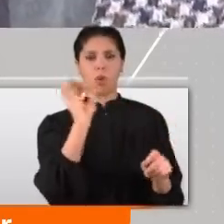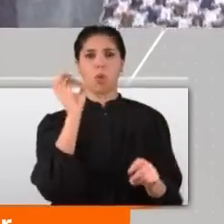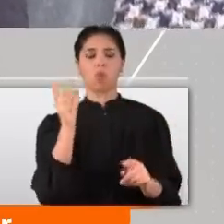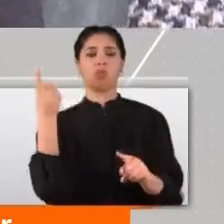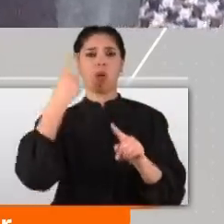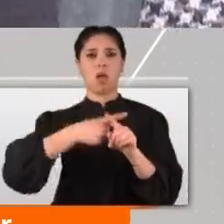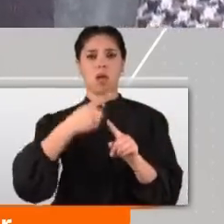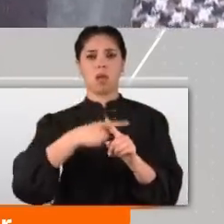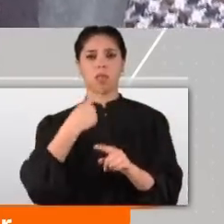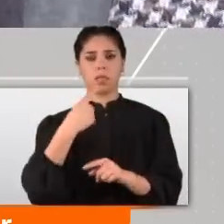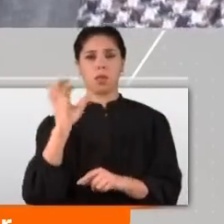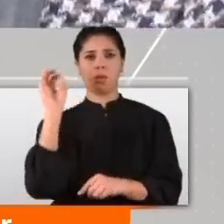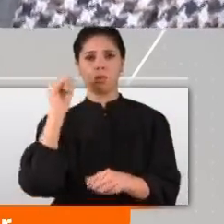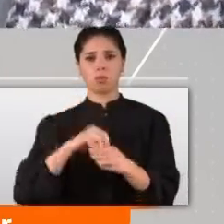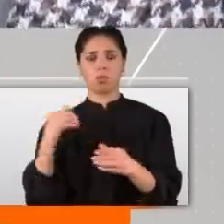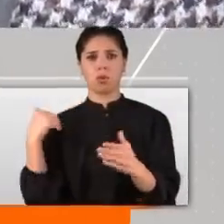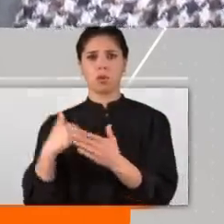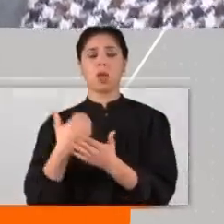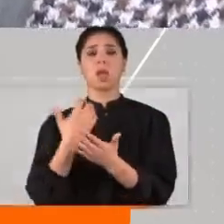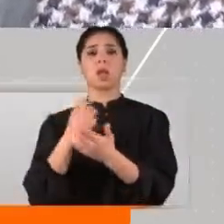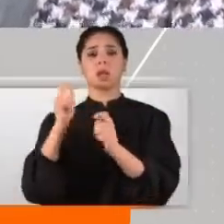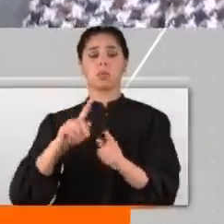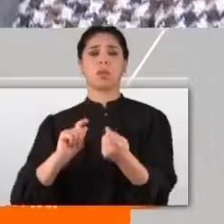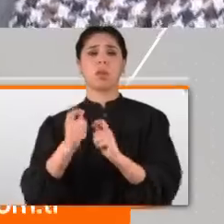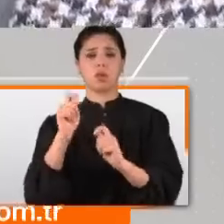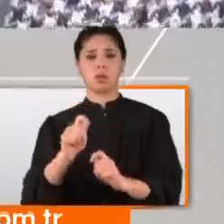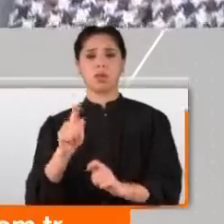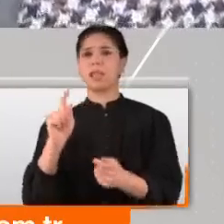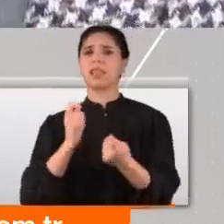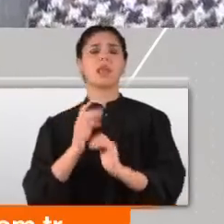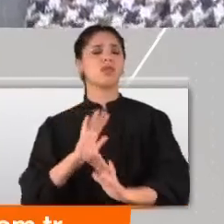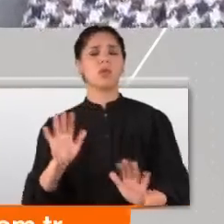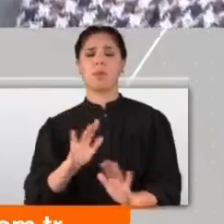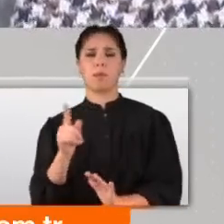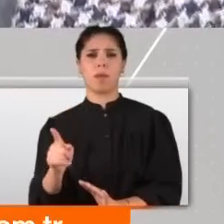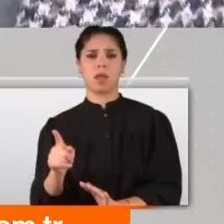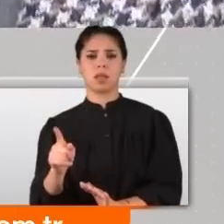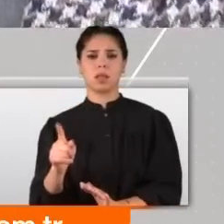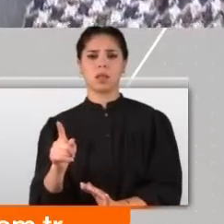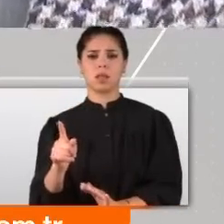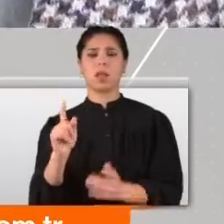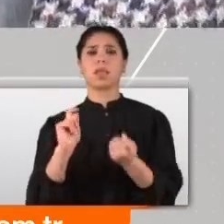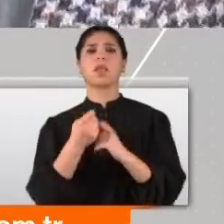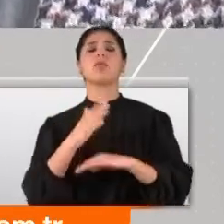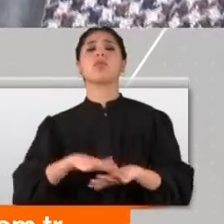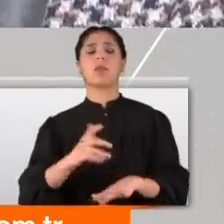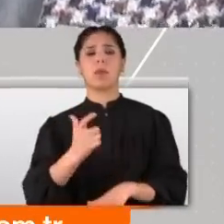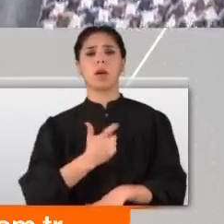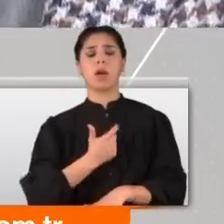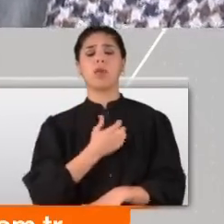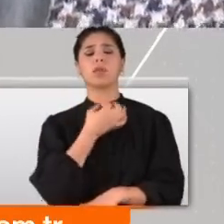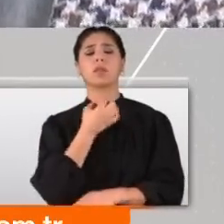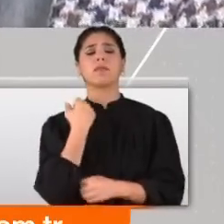koydular. Dediler ki Ocak sonuna kadar kayıt yapmazsanız değiştireceğiz. Değiştiremezler. Değiştiremezsiniz. Hukuk müsaade